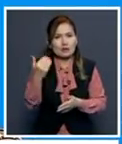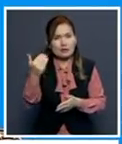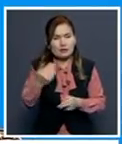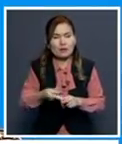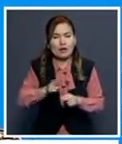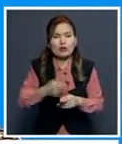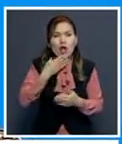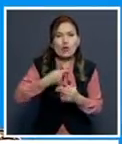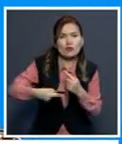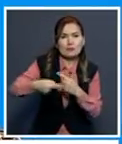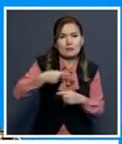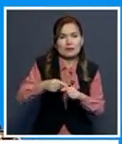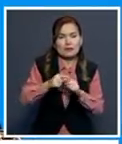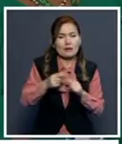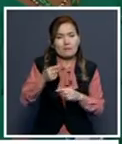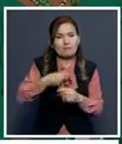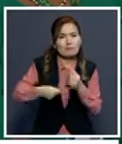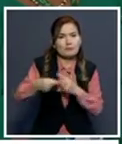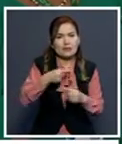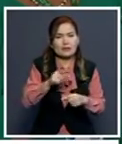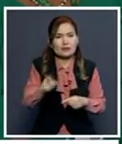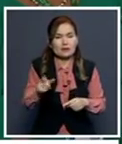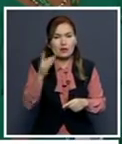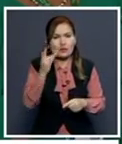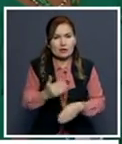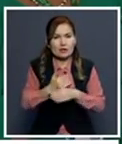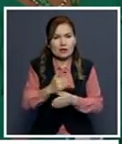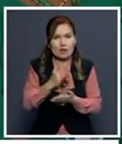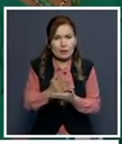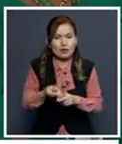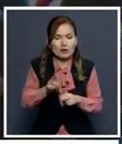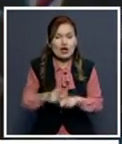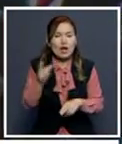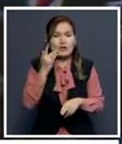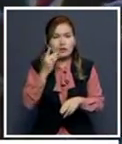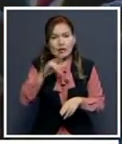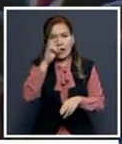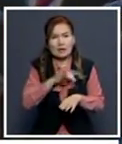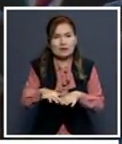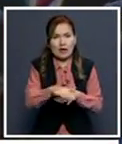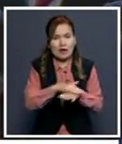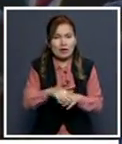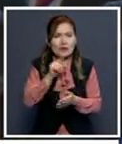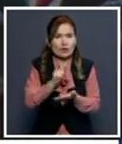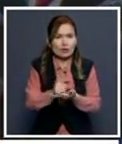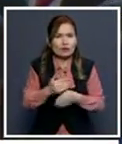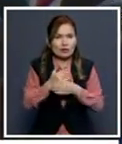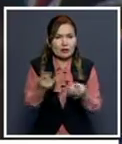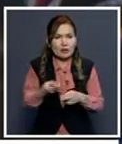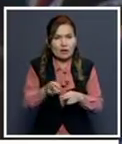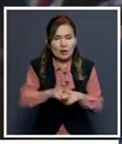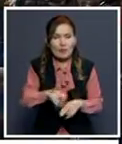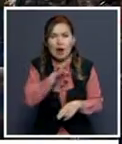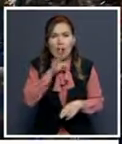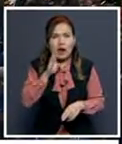дейін үлкен қолдау көрсетіліп келгенін, сол себепті дәулетті азаматтар өз халқына көмек көрсетуі тиістігін айтты. Әсіресе